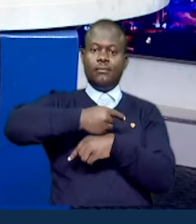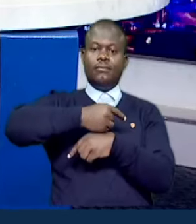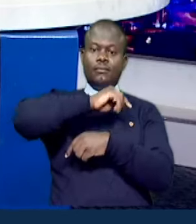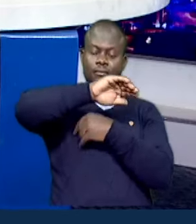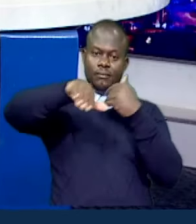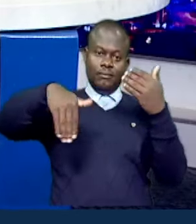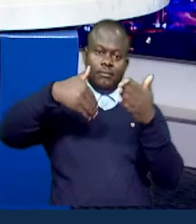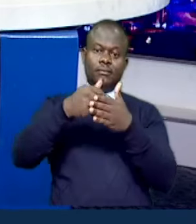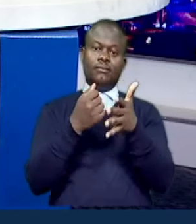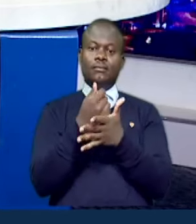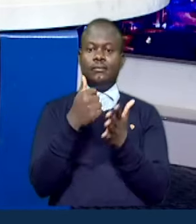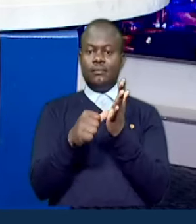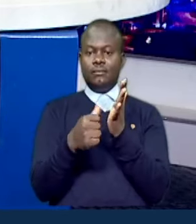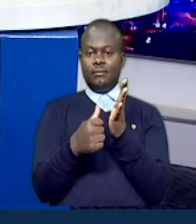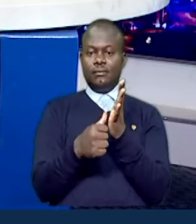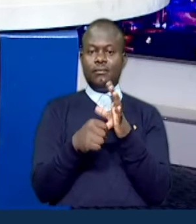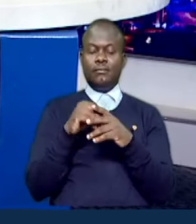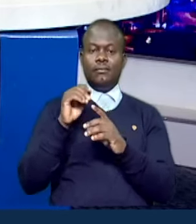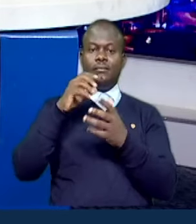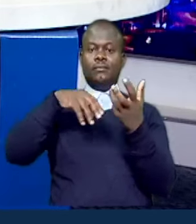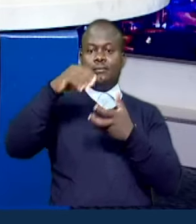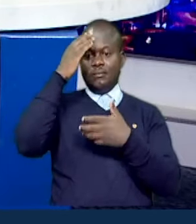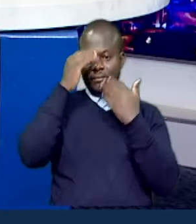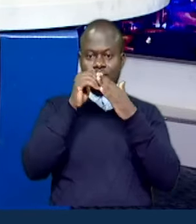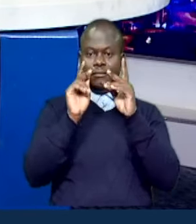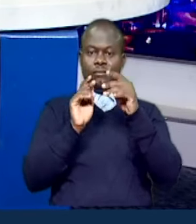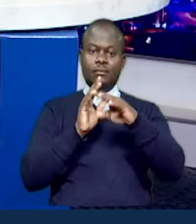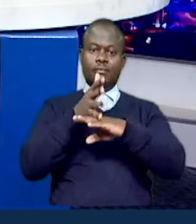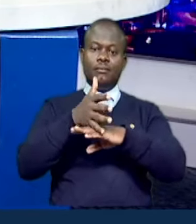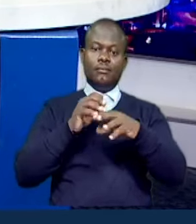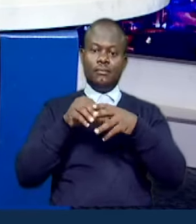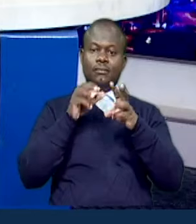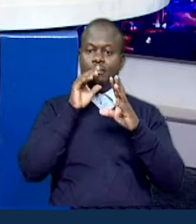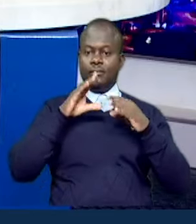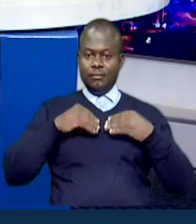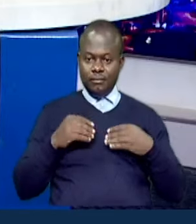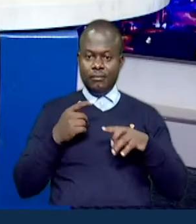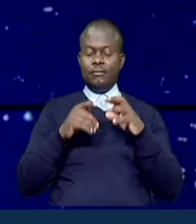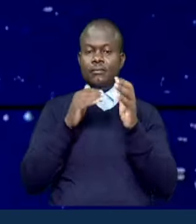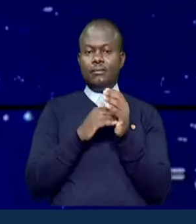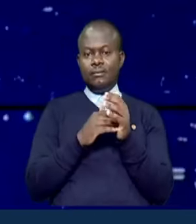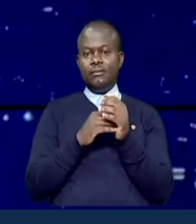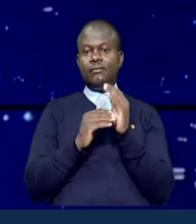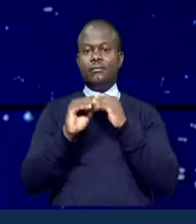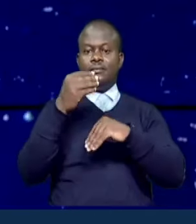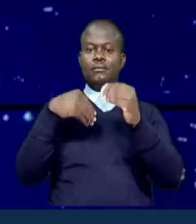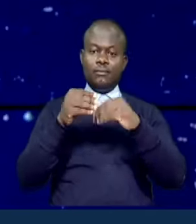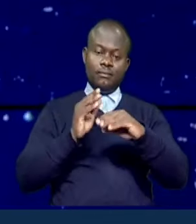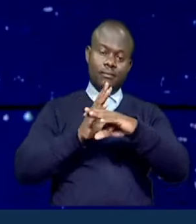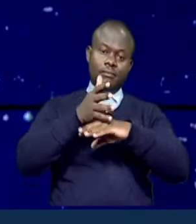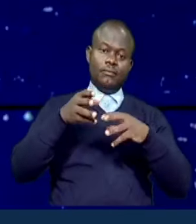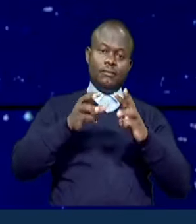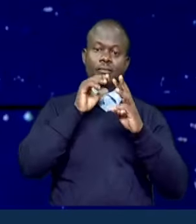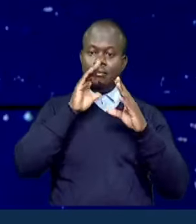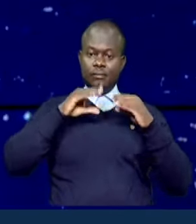byose byanatezaga n'ibibazo by'umutekano muke kuko hari abantu bambukaga mu buryo bw'amagendo hari bicuruzwa byambutswaga mu